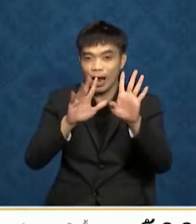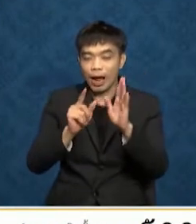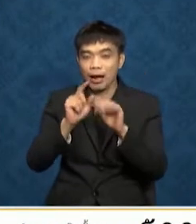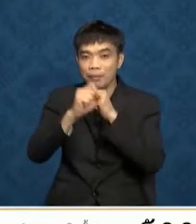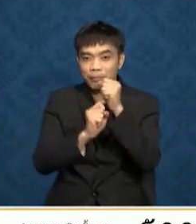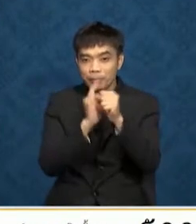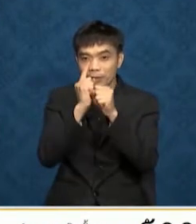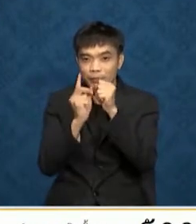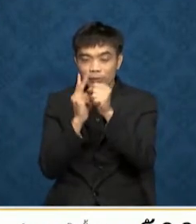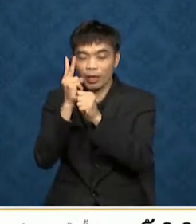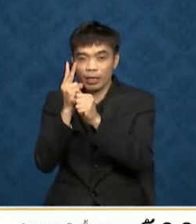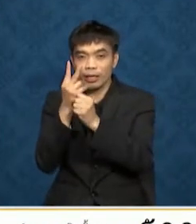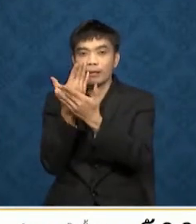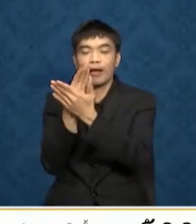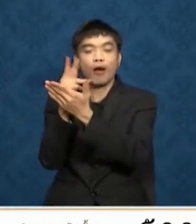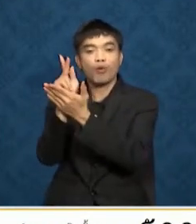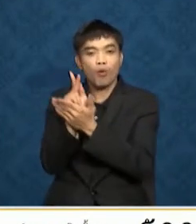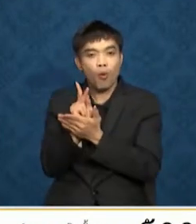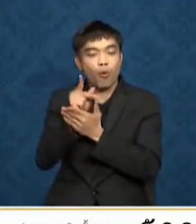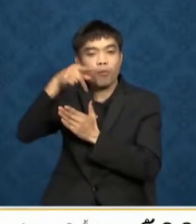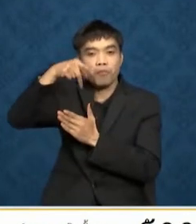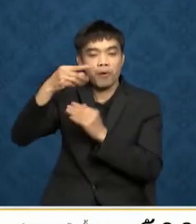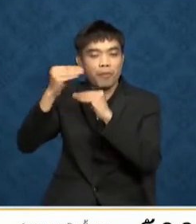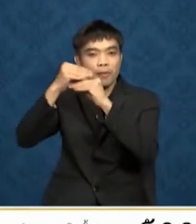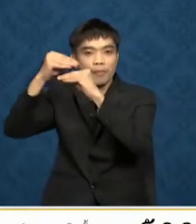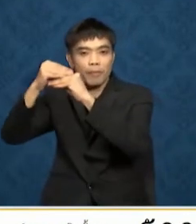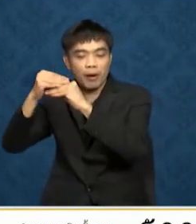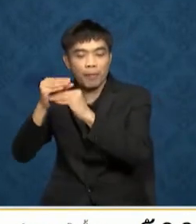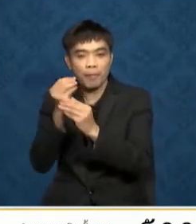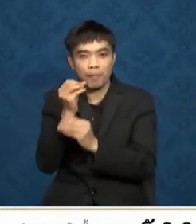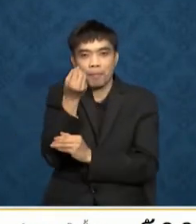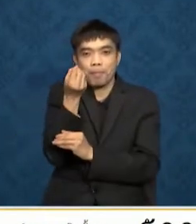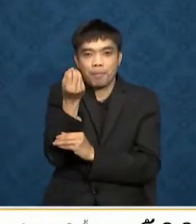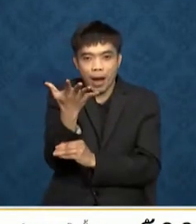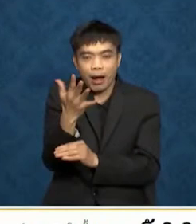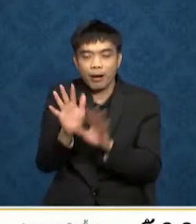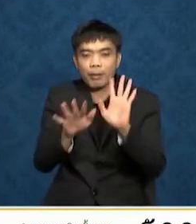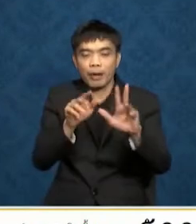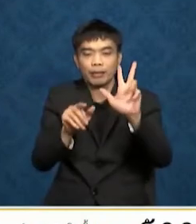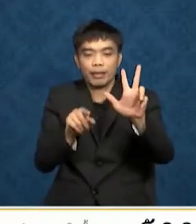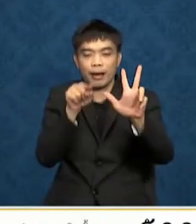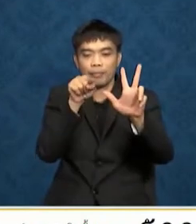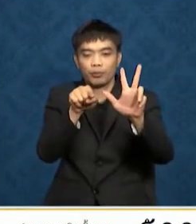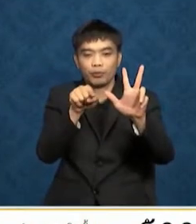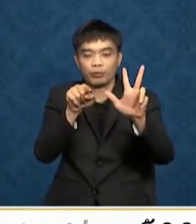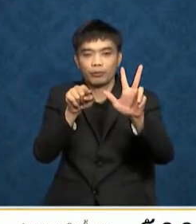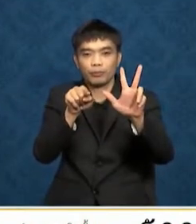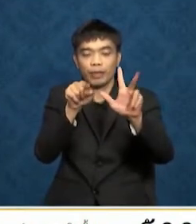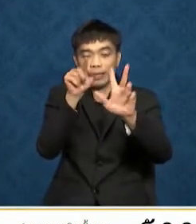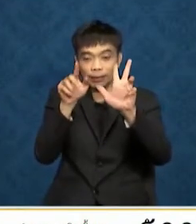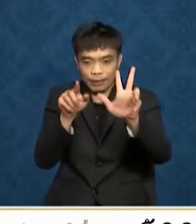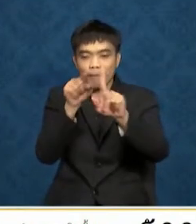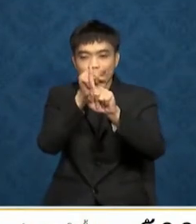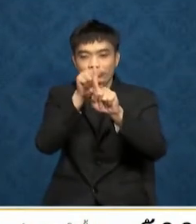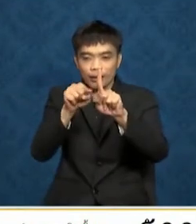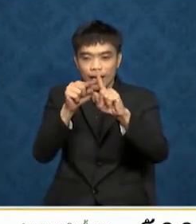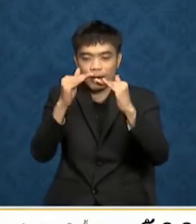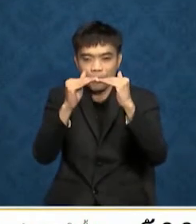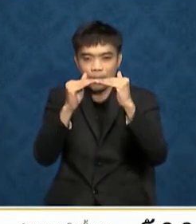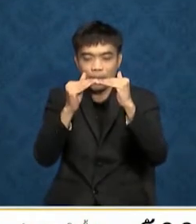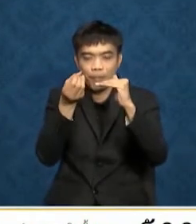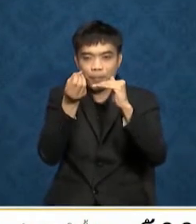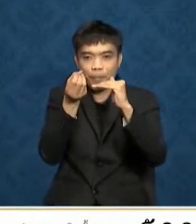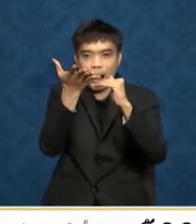เชยรายจ่ายสูงกว่ารายได้แบบที่ไม่เคยทำมาก่อนและเกินกว่า 3%ของ GDPเป็นนัยยะที่ส่งผลกระทบทาง